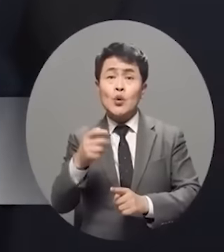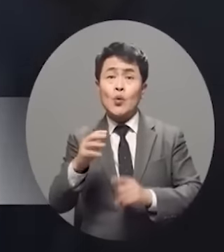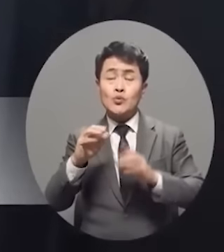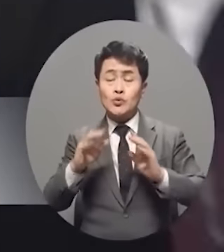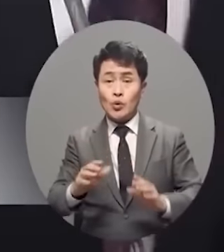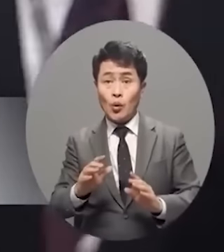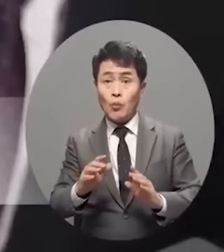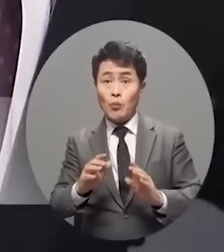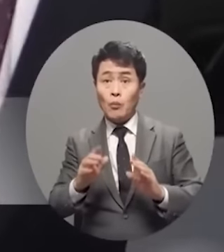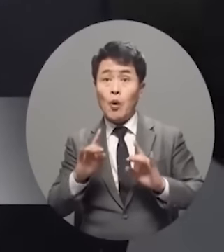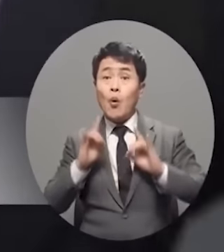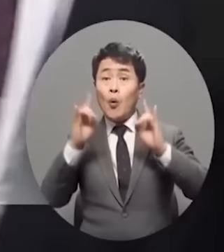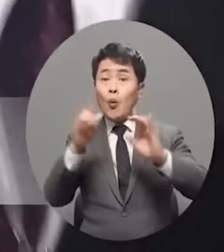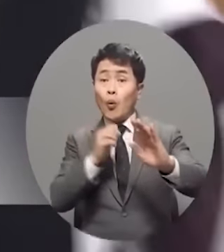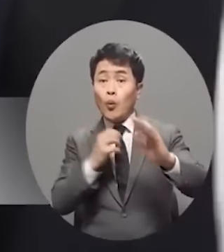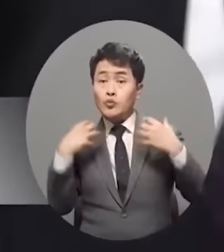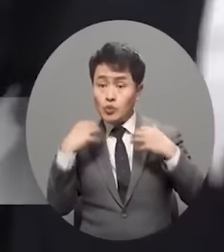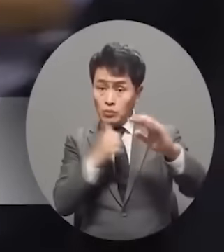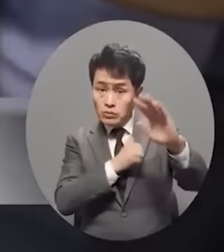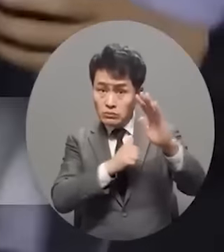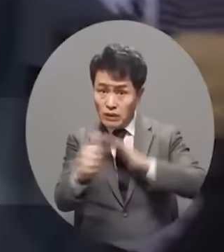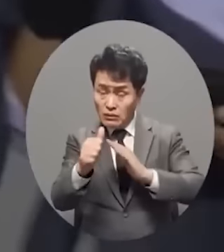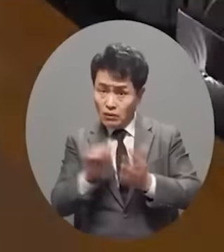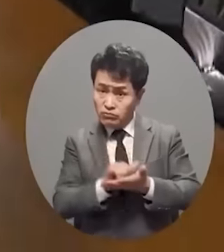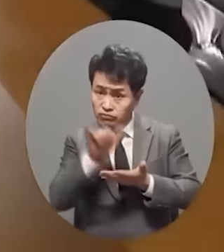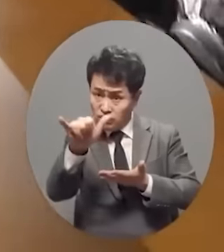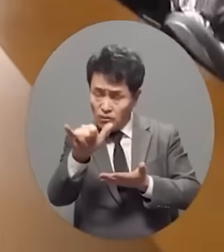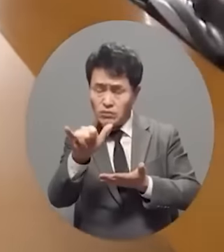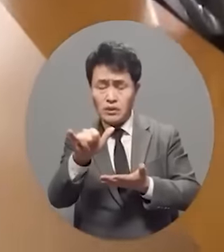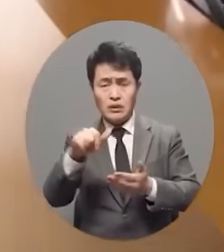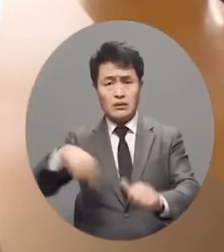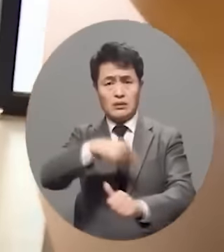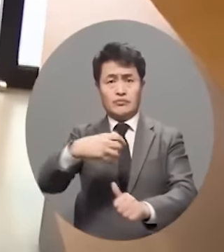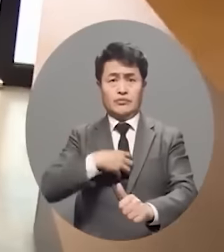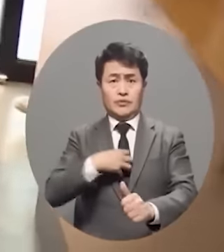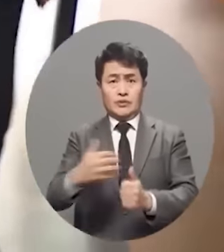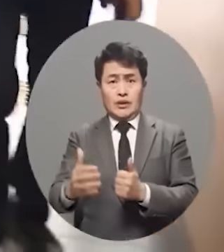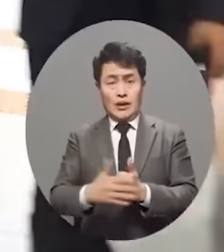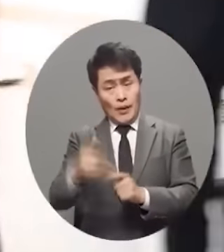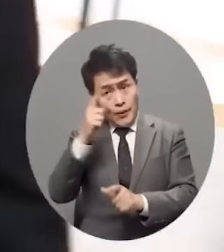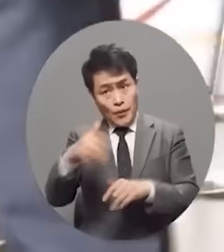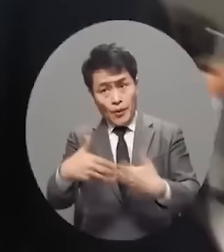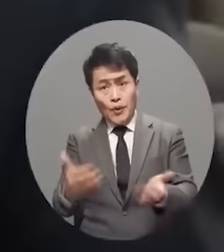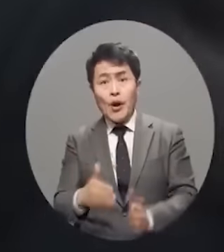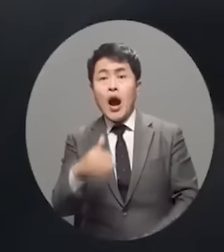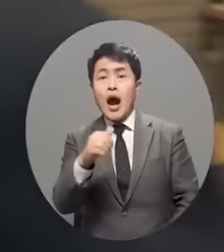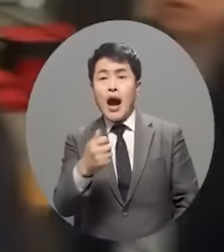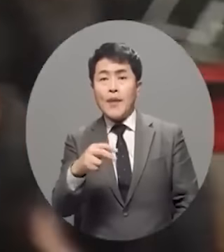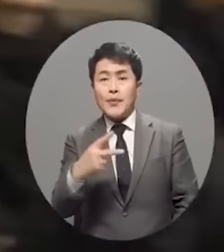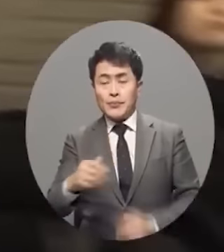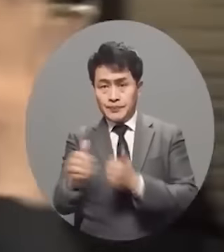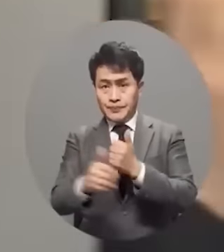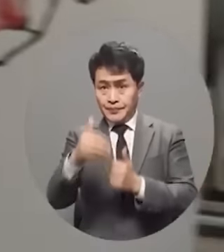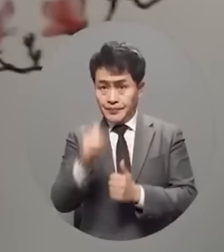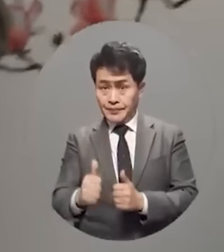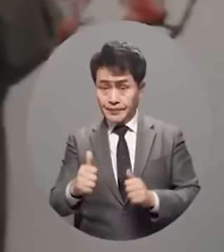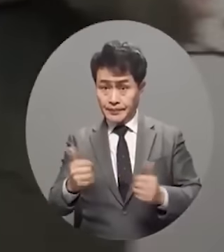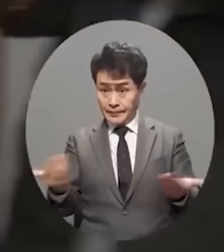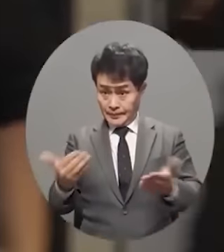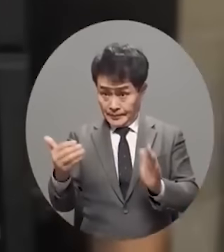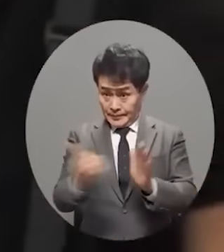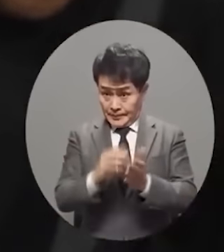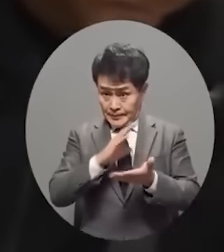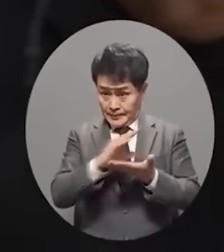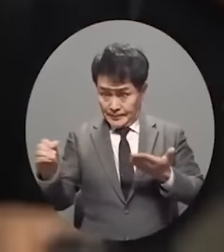두고 당내 위기감을 지적한 것으로 보입니다. 대응책을 고심하던 한동훈 비대위원장도 퇴근길